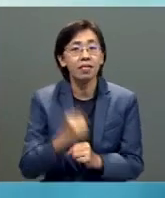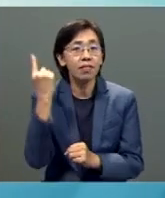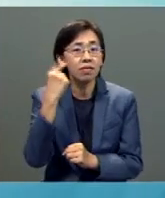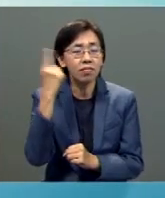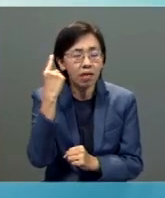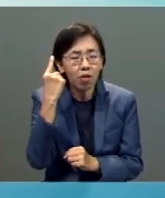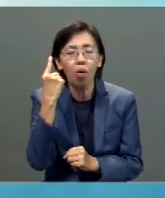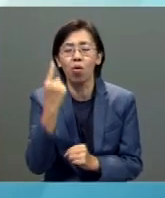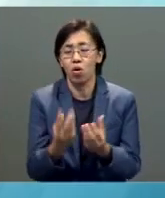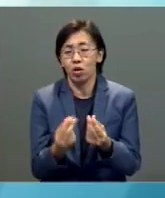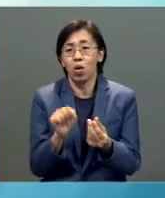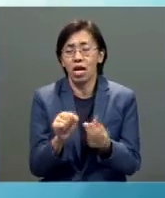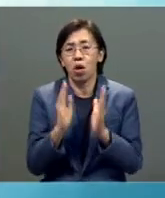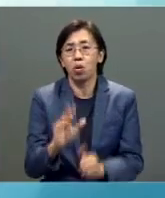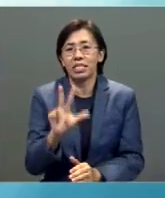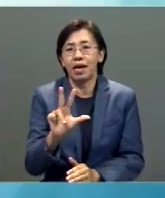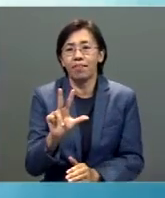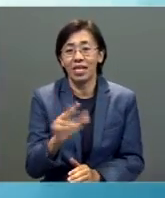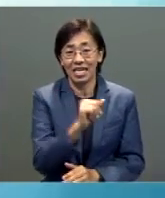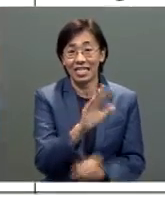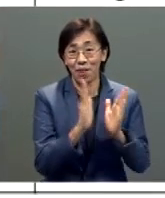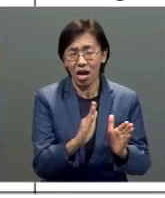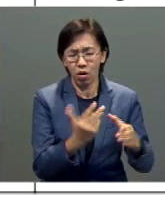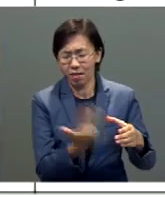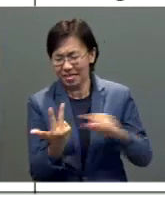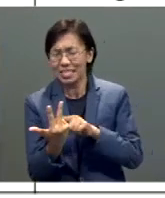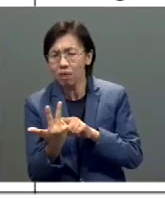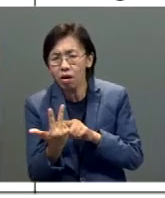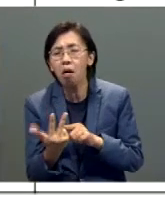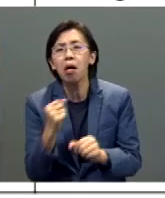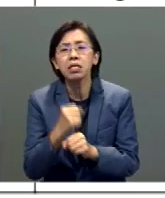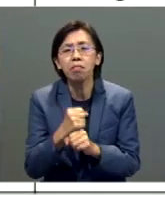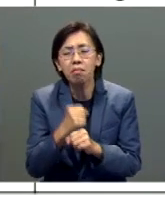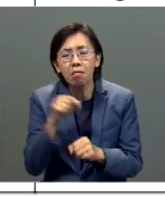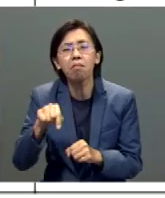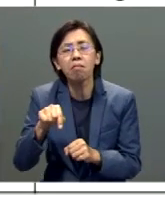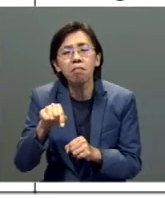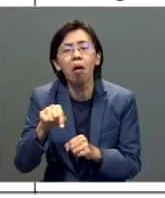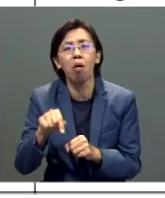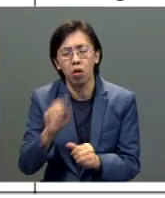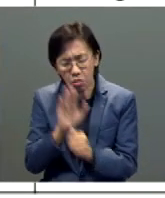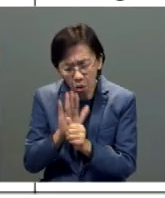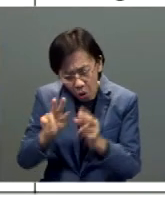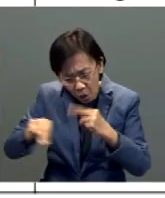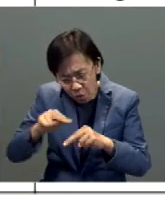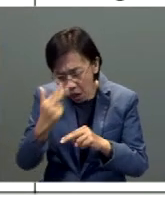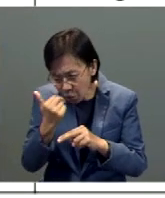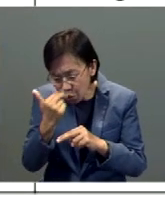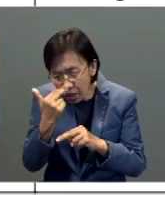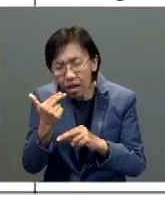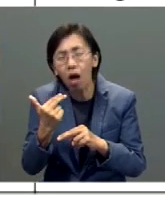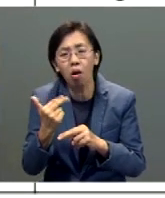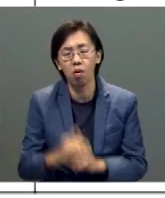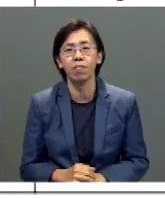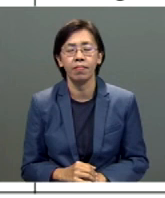ป็นตัวเลขถึง3รายใน15รายนี้ก็ถือว่าเราจะต้องมาดูแลกันให้เป็นประโยชน์มาก